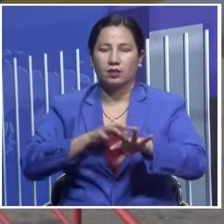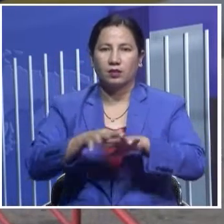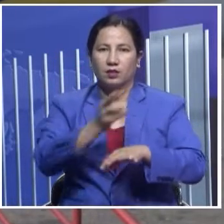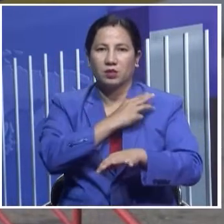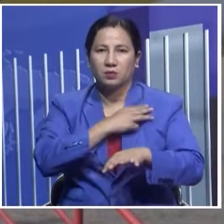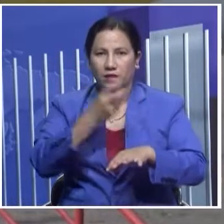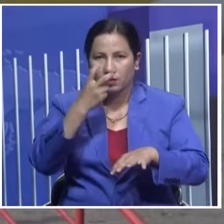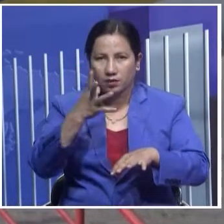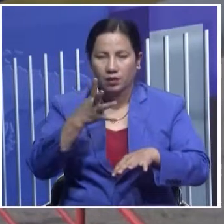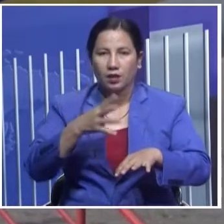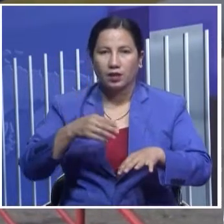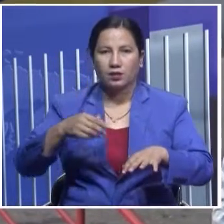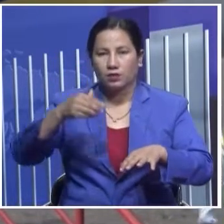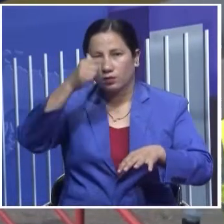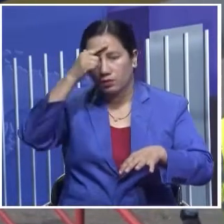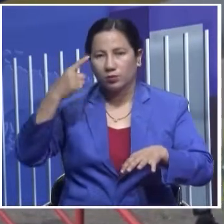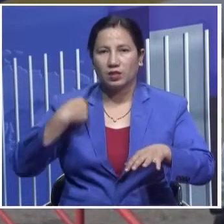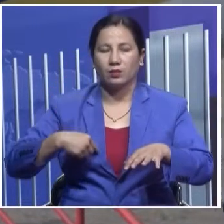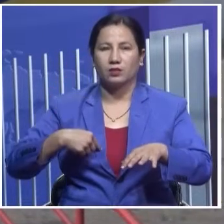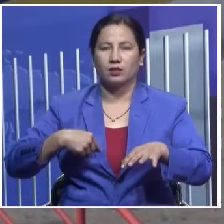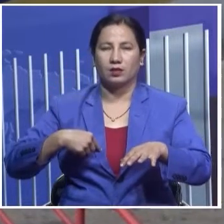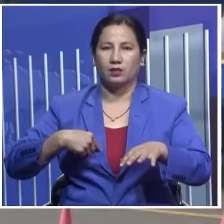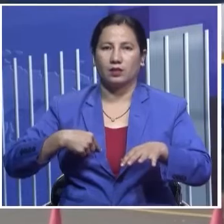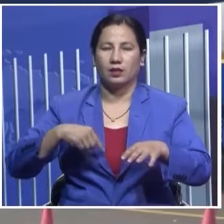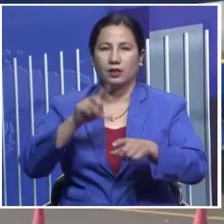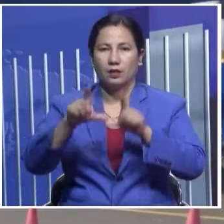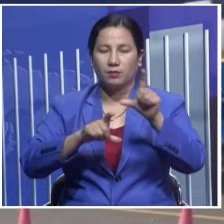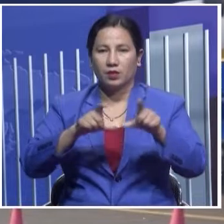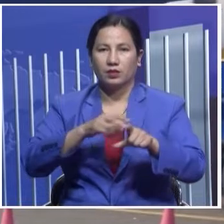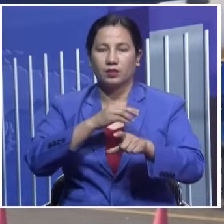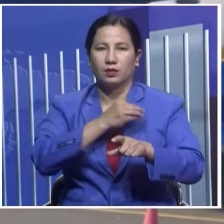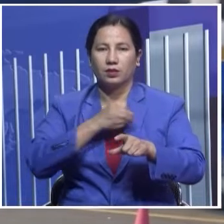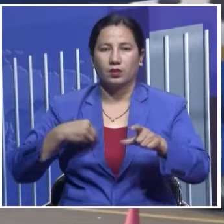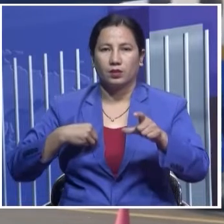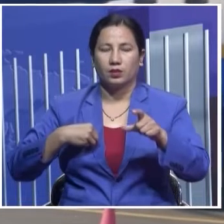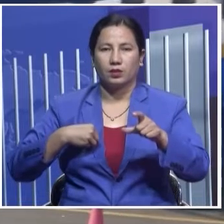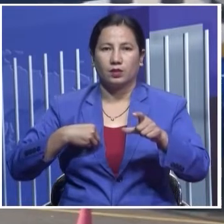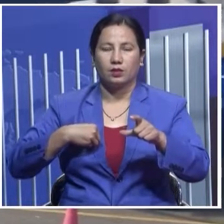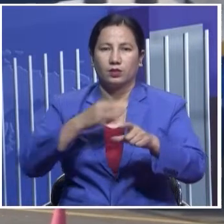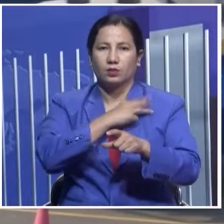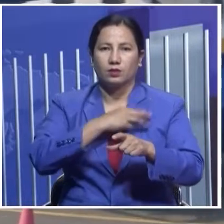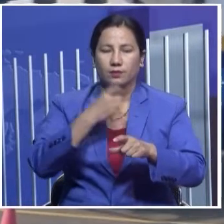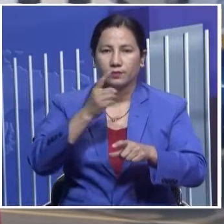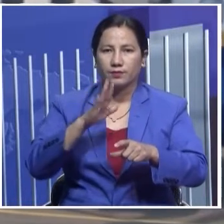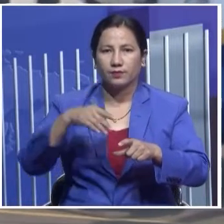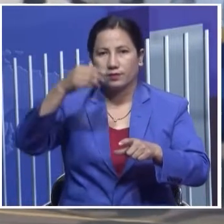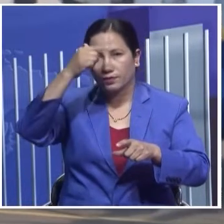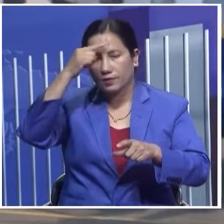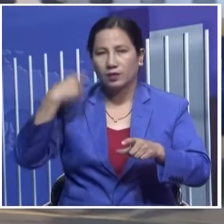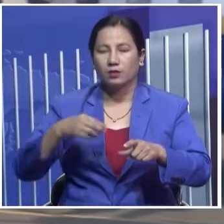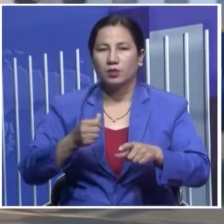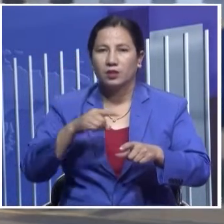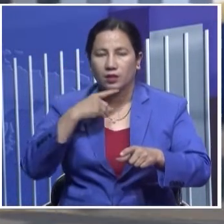मानवता नै नदेखाएको बिरामीसँग रहेका बुढीगङ्गा नगरपालिकाका स्वास्थ्य संयोजक दीपक शाहको भनाइ छ। बिरामीसँग